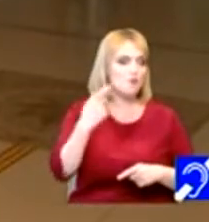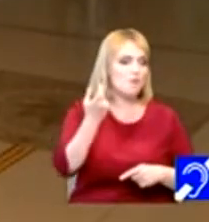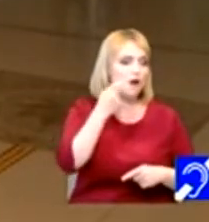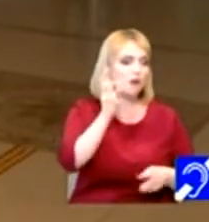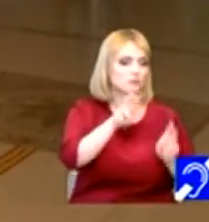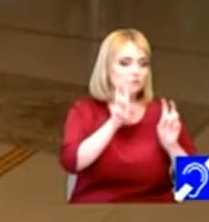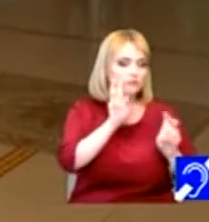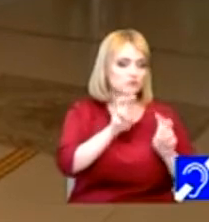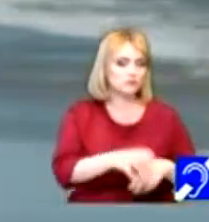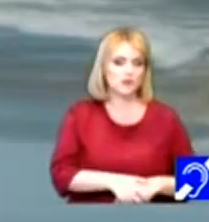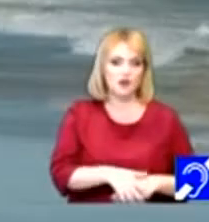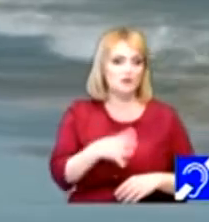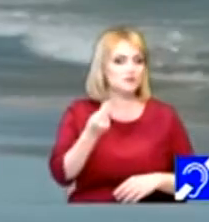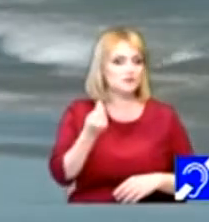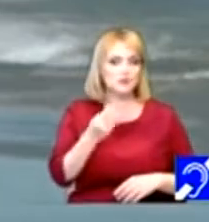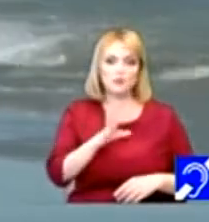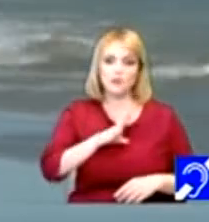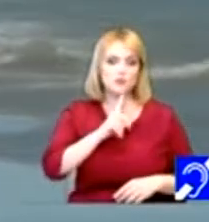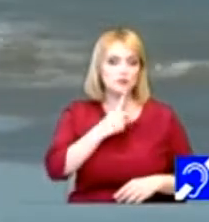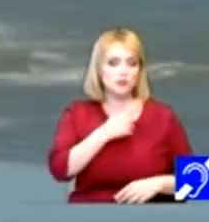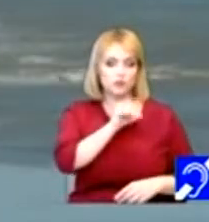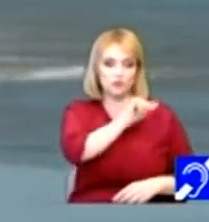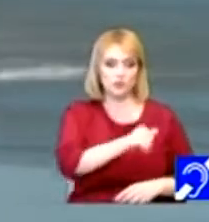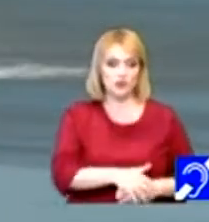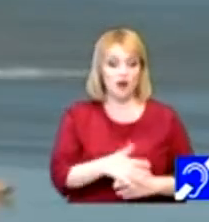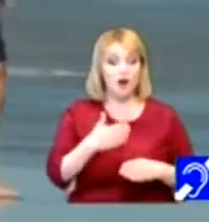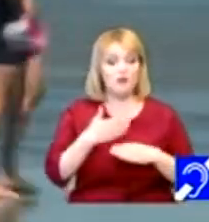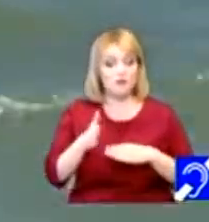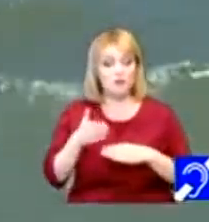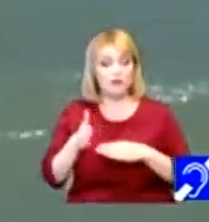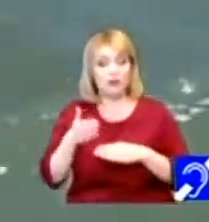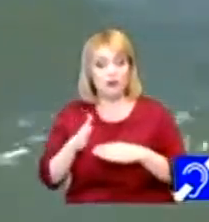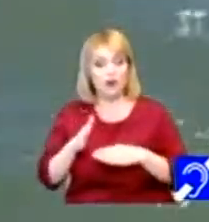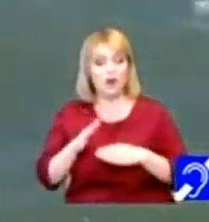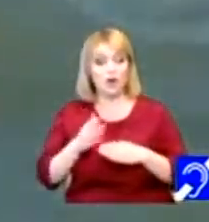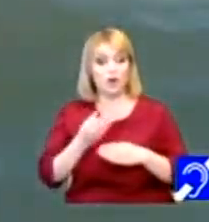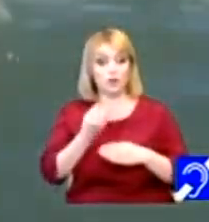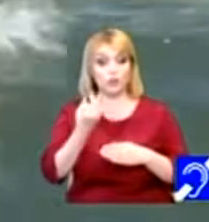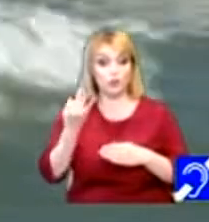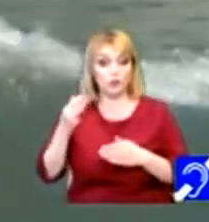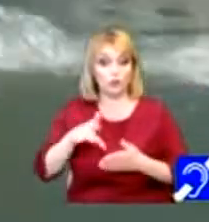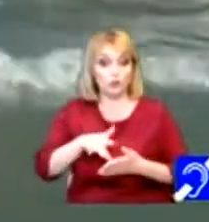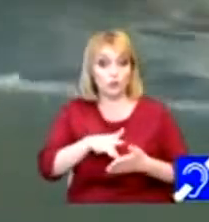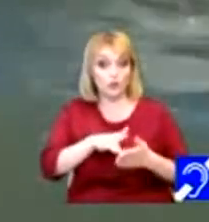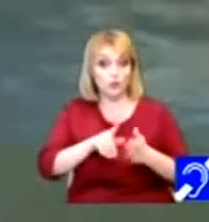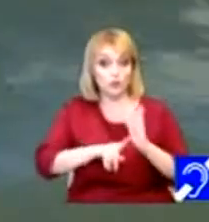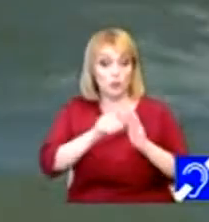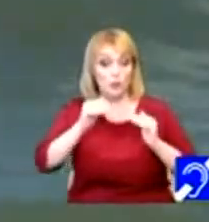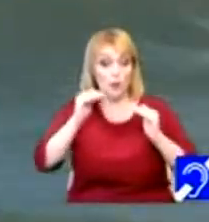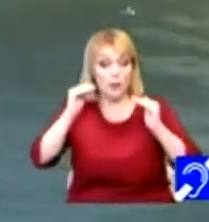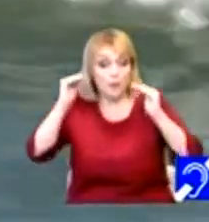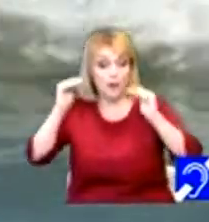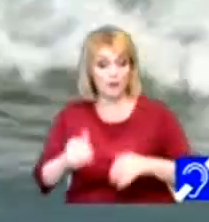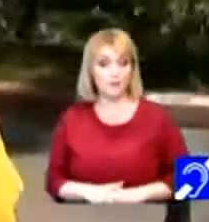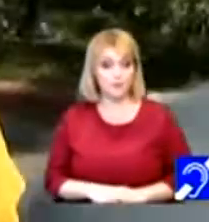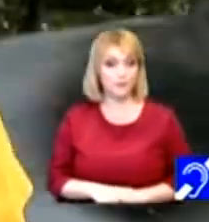nu ar fi reușit să acopere nici măcar costurile de funcționare. Dar treptat, numărul turiștilor a început să crească. Cei mai mulți au folosit vouchere